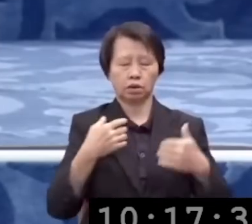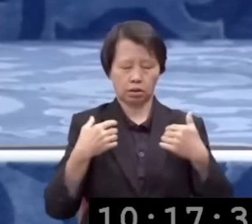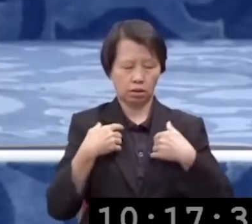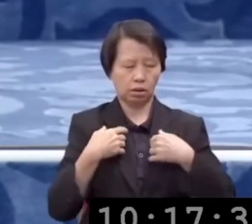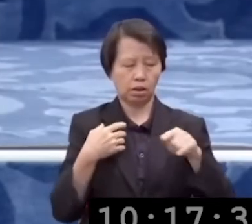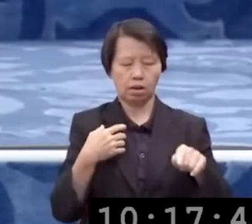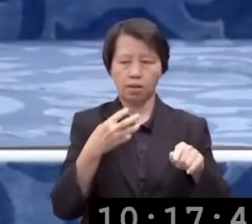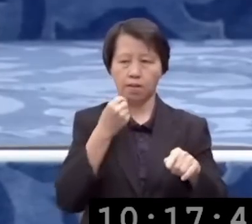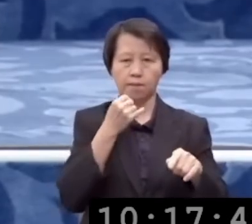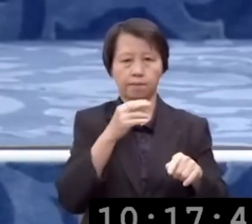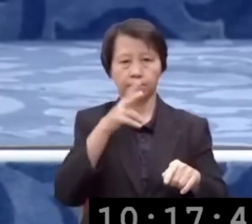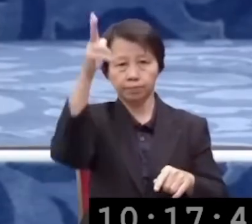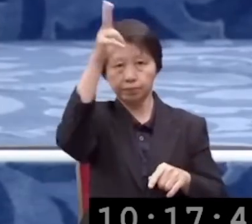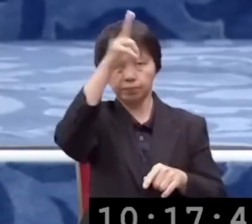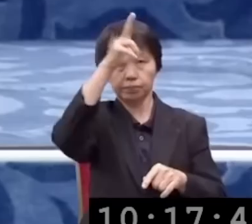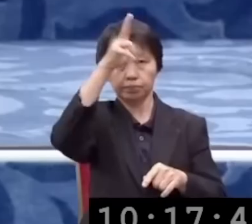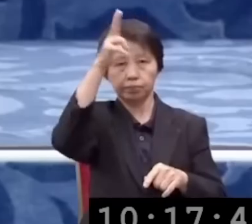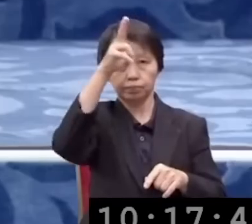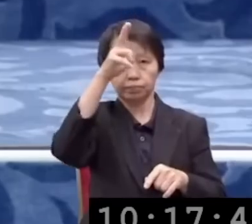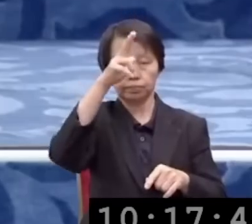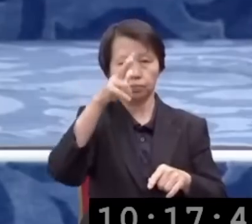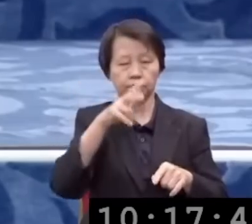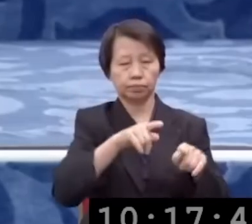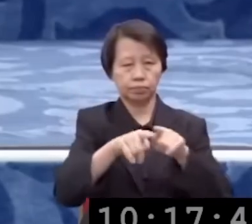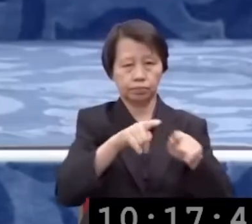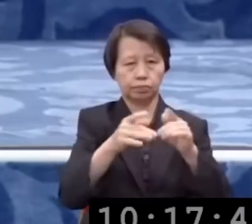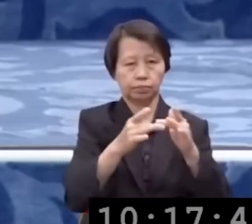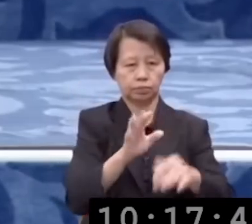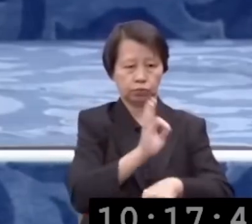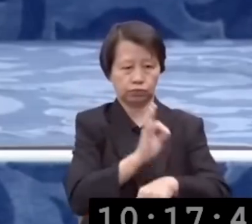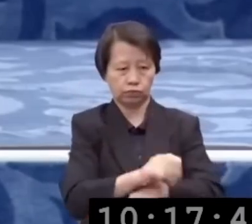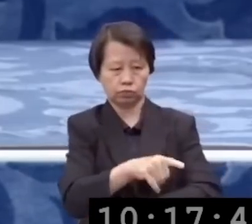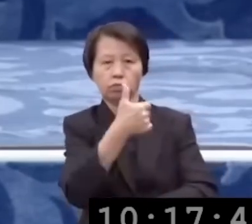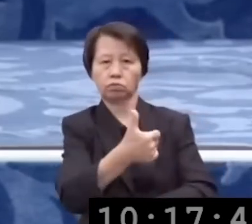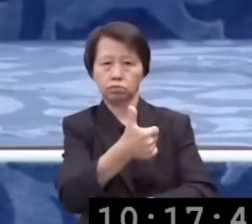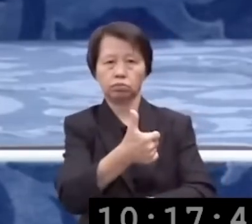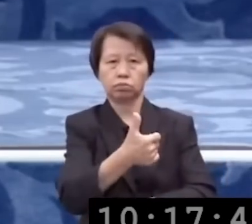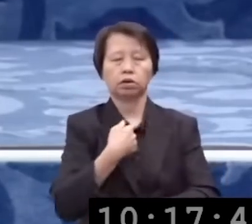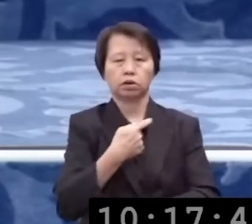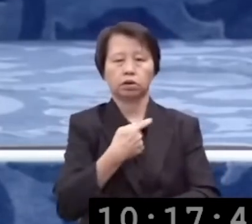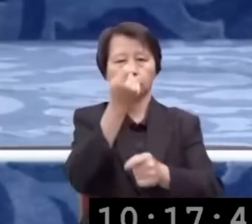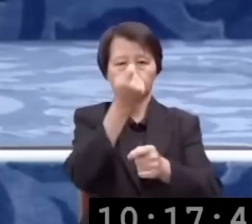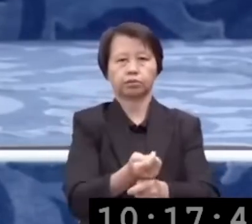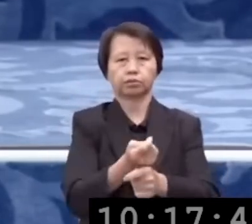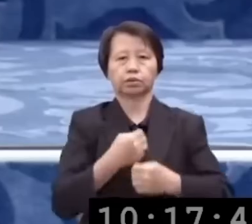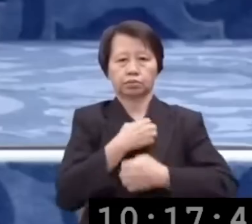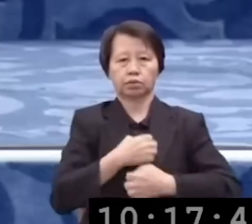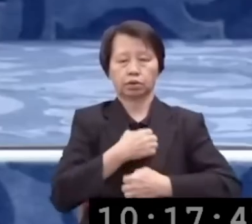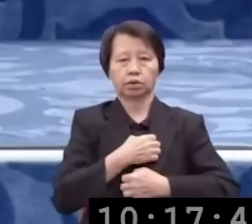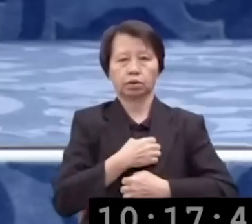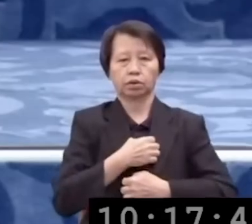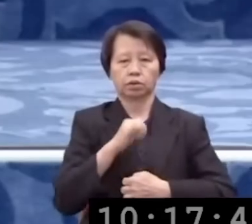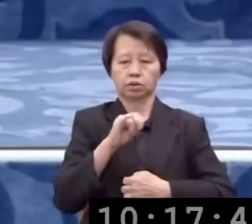punya gabumen yang compact intake dan fungsional dengan izin kita tetap menikmati keadaan